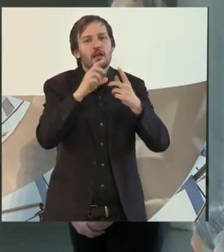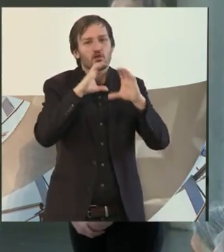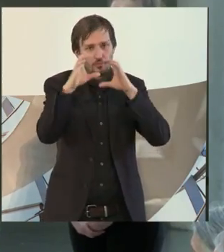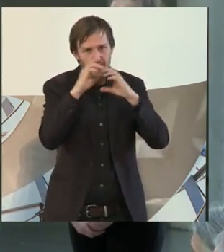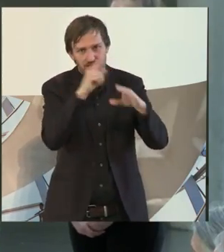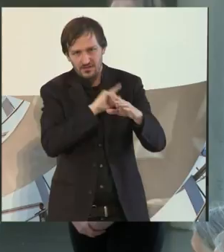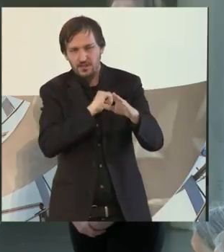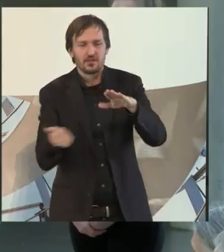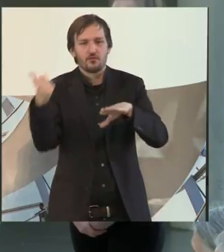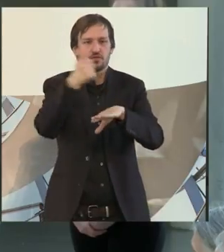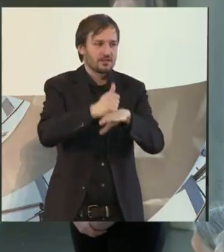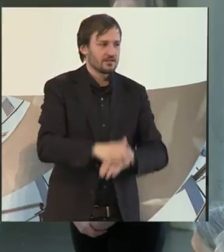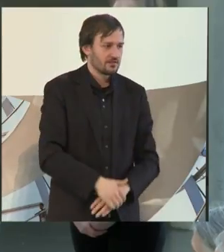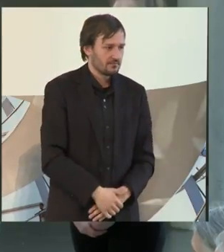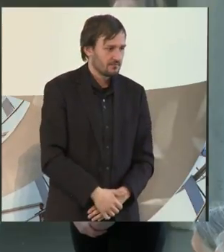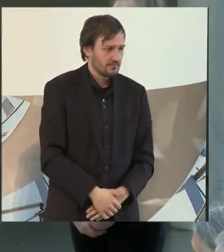KZV